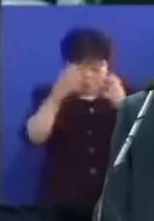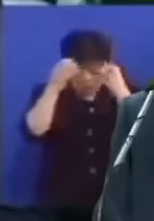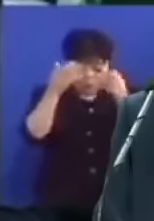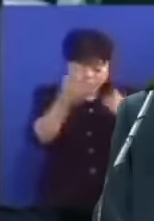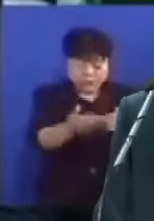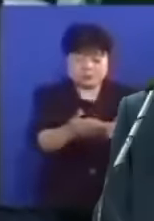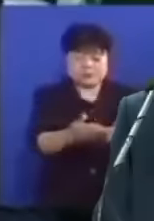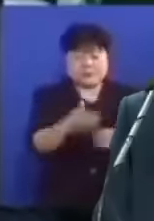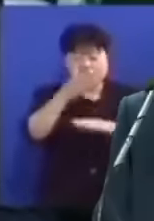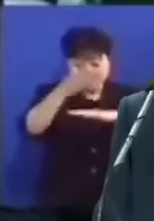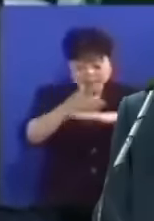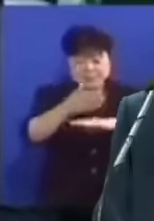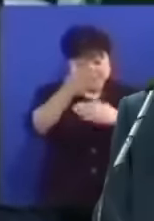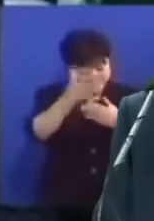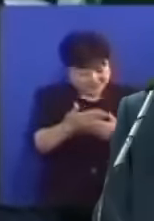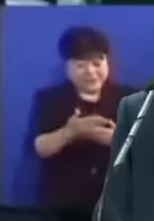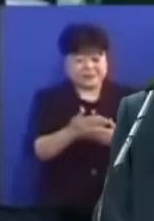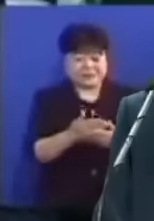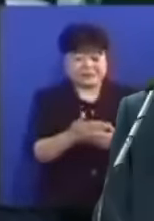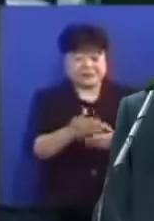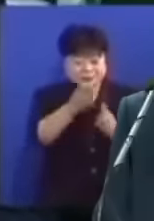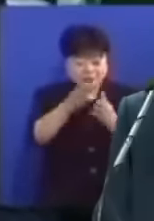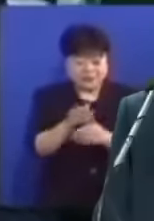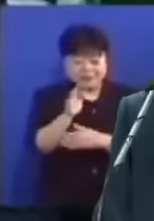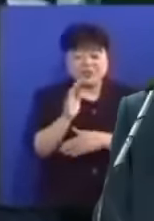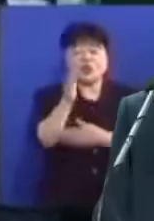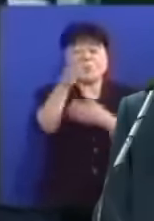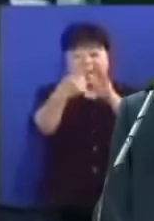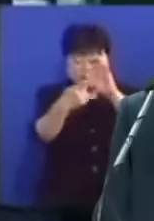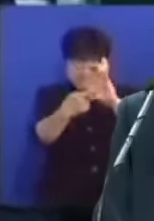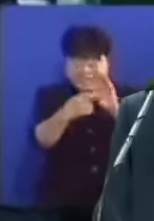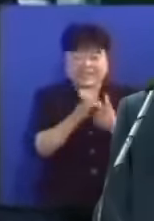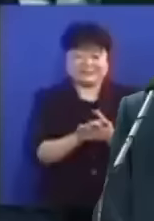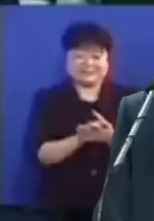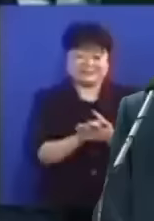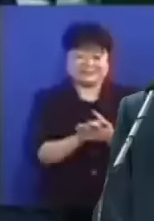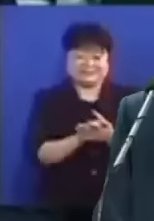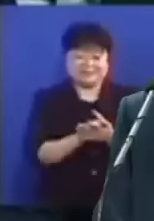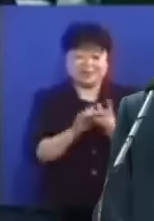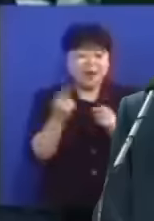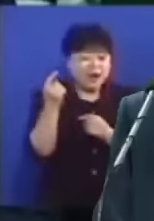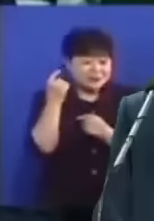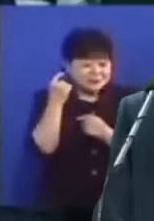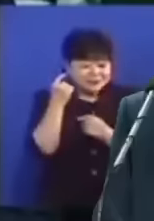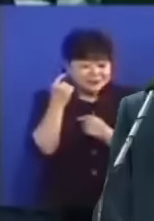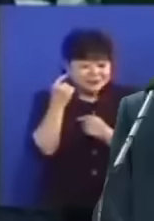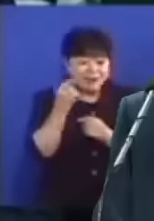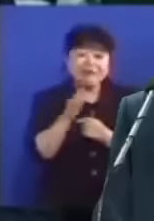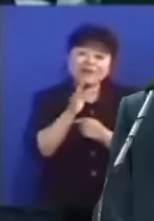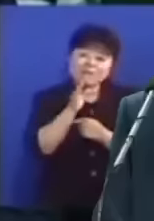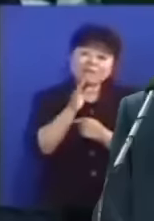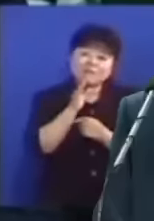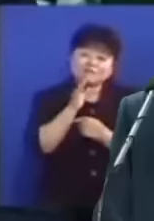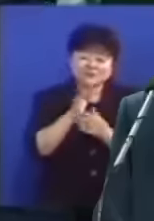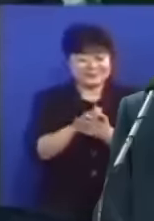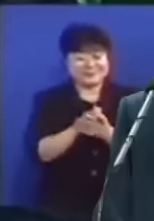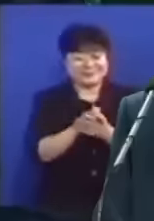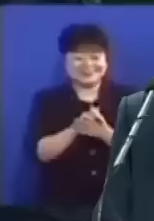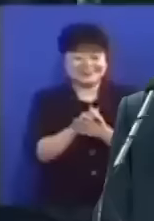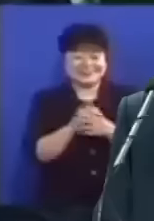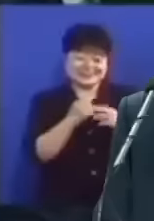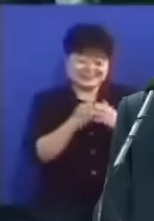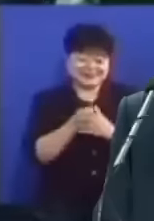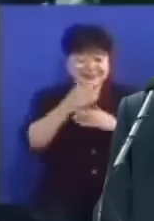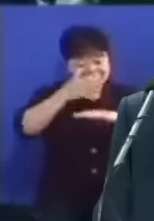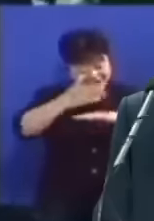주셨으니까 감사하게 받아들여라. 너를 통해서 하나님의 영광이 나타난다. 아, 그 말씀 들으니까 그것도 그럴싸해요.